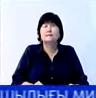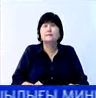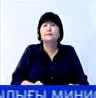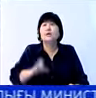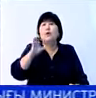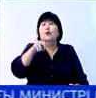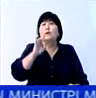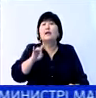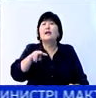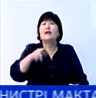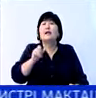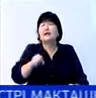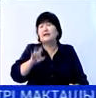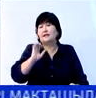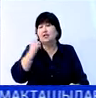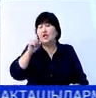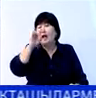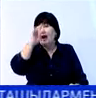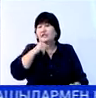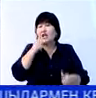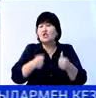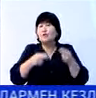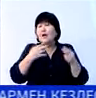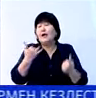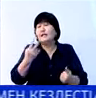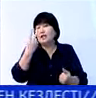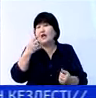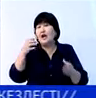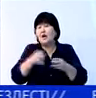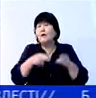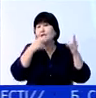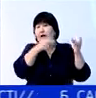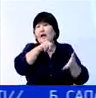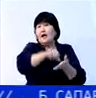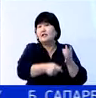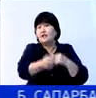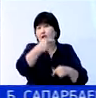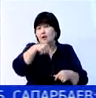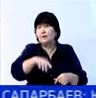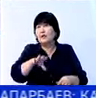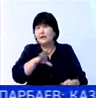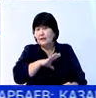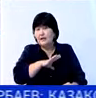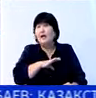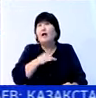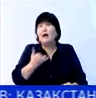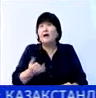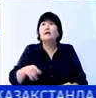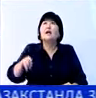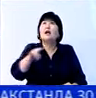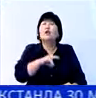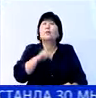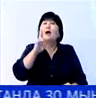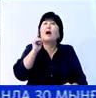Суперлиганың жеңімпазы ғана Қазақстан чемпионатына барады. Биыл бізде екі команда барып келді, қатысып келді. Сатсервис пен КГ командалары. Тағы да республикалық